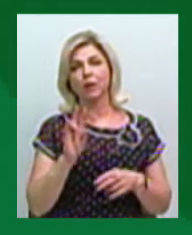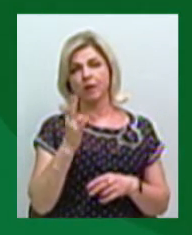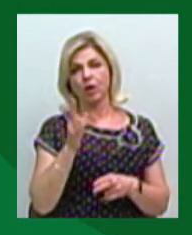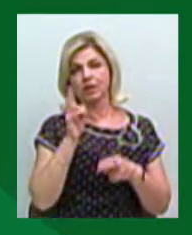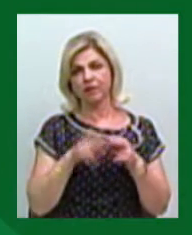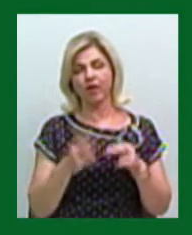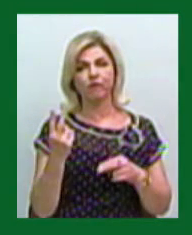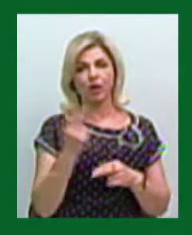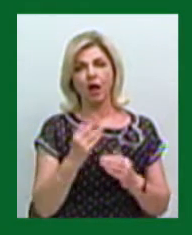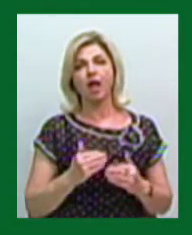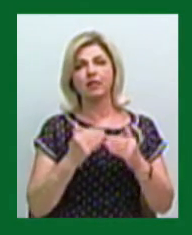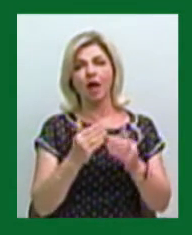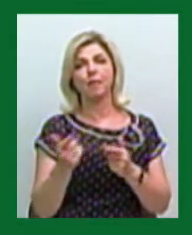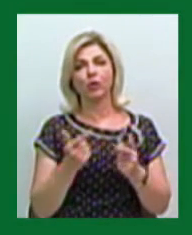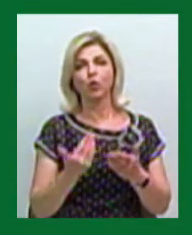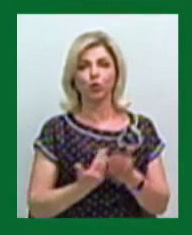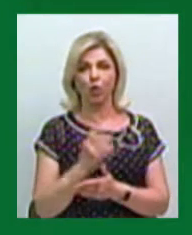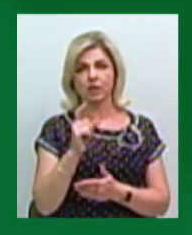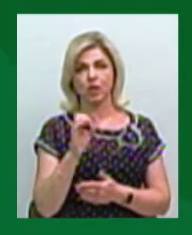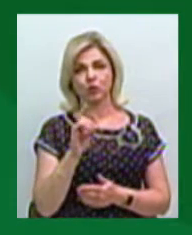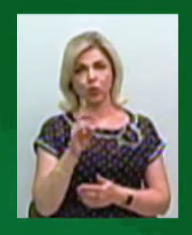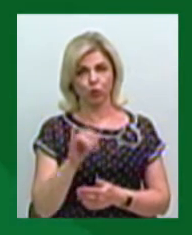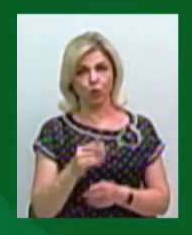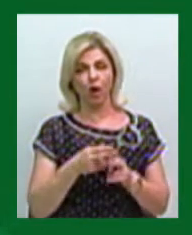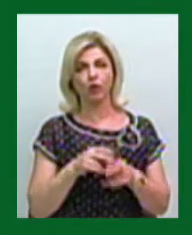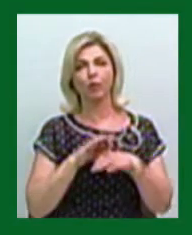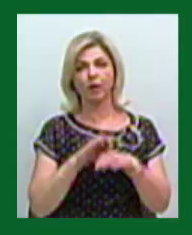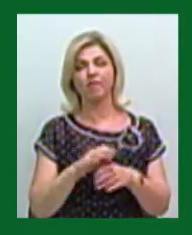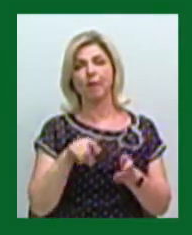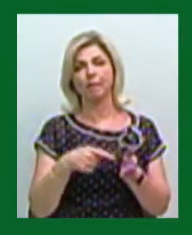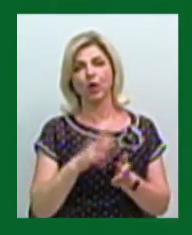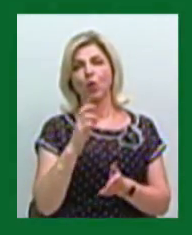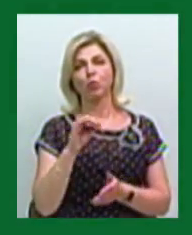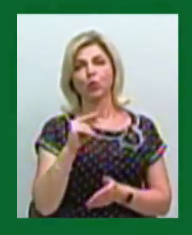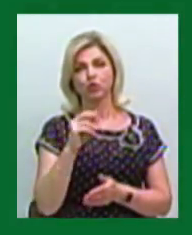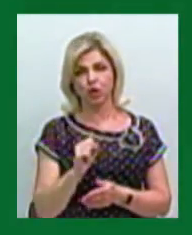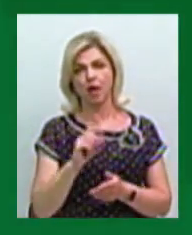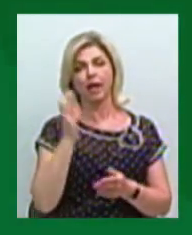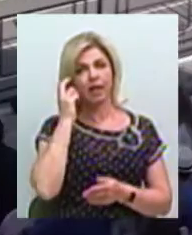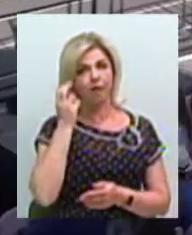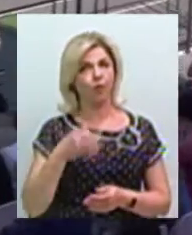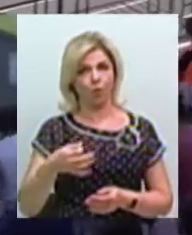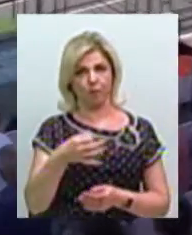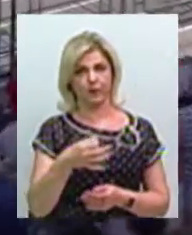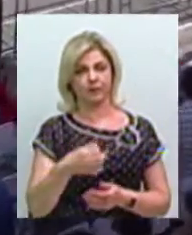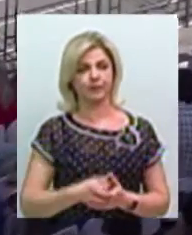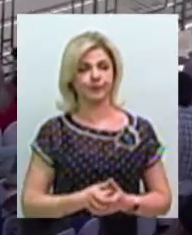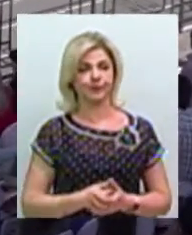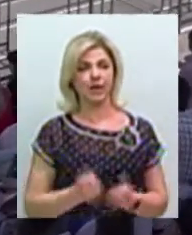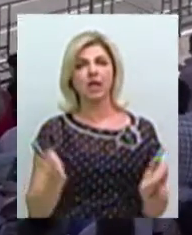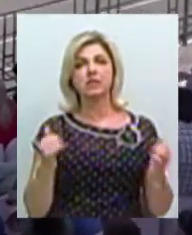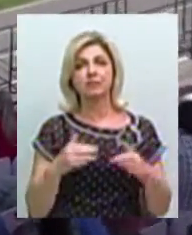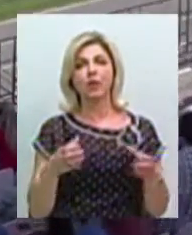завершує другий етап підготовки до нового сезону, який «Корабели» проводили у місті Буча, що у Київській області. Збір команда